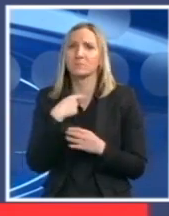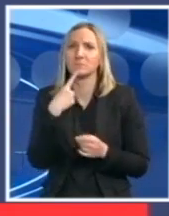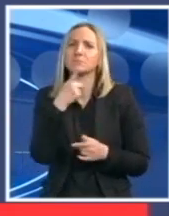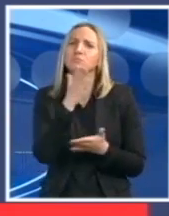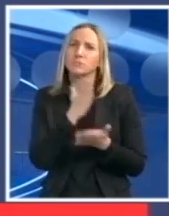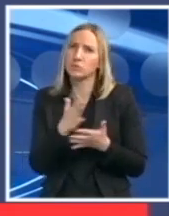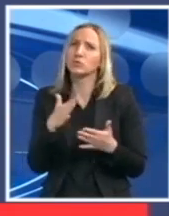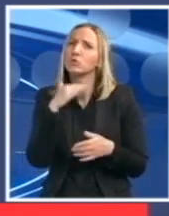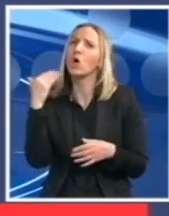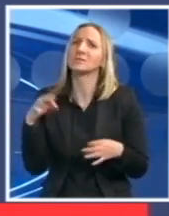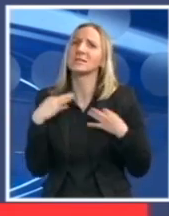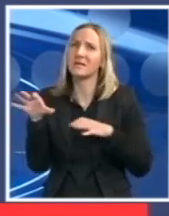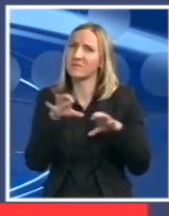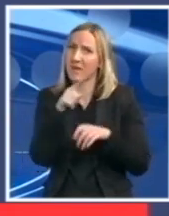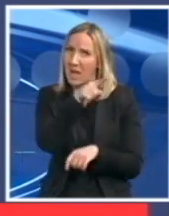zdravstvenih radnika dosta.